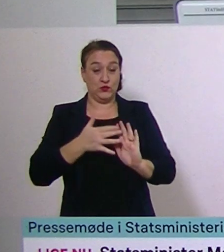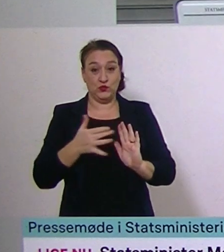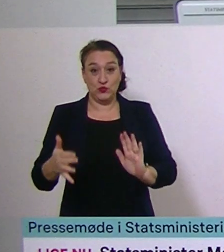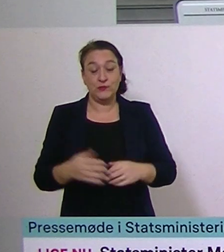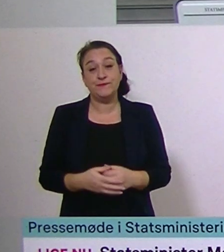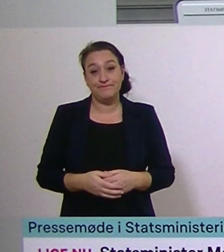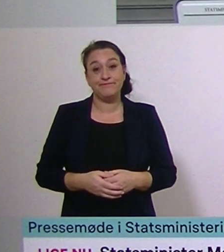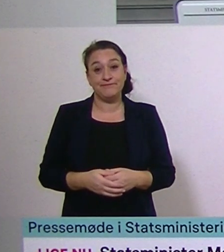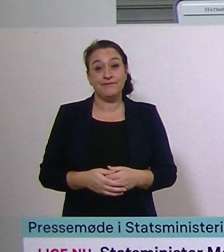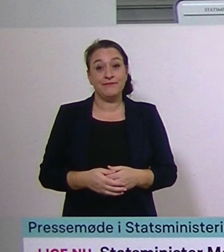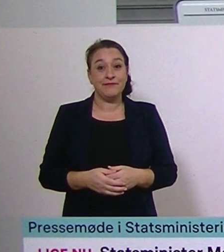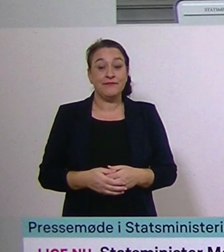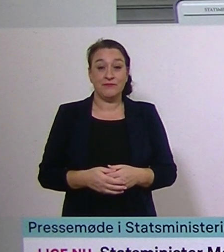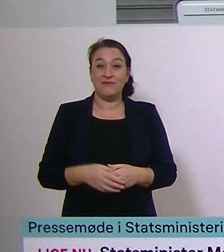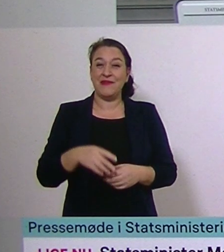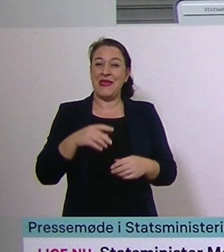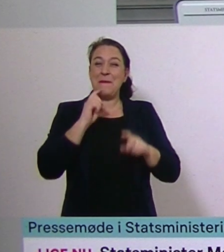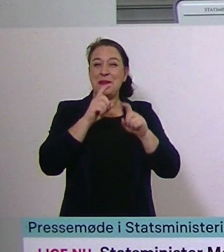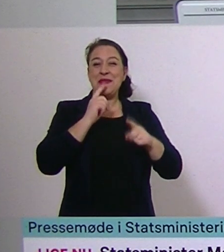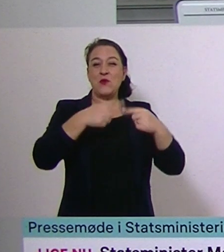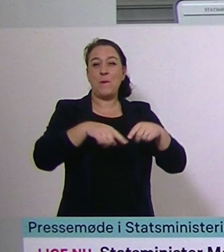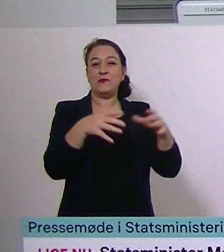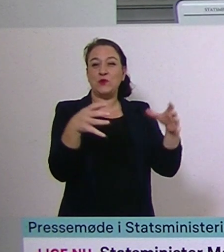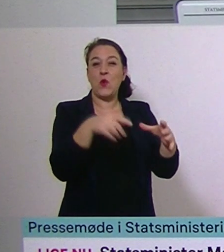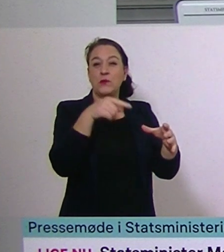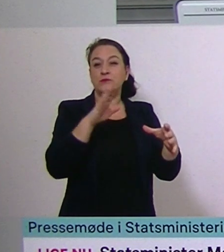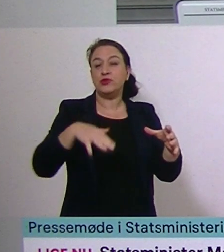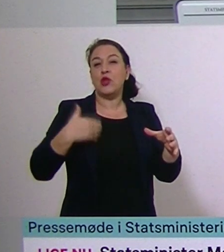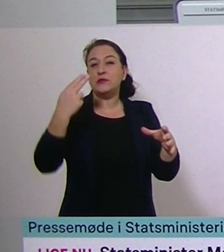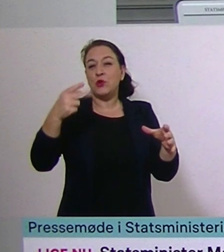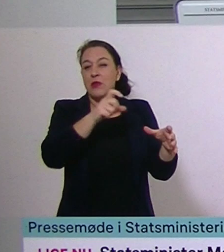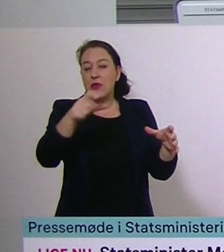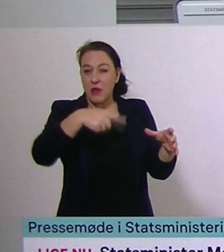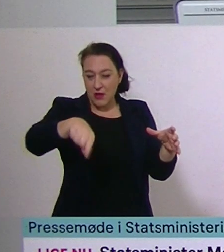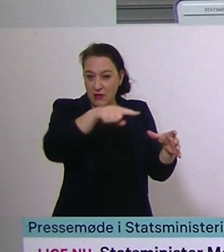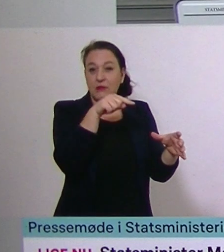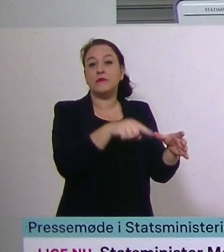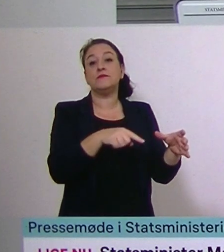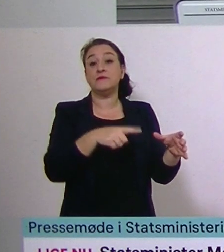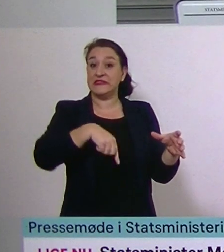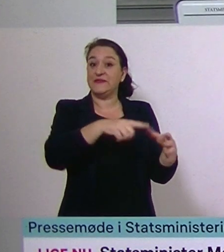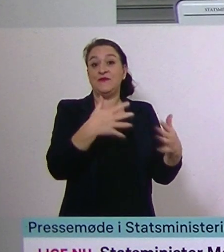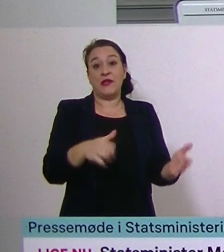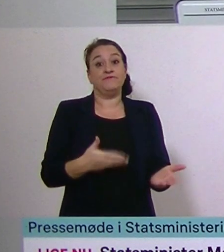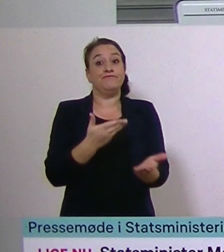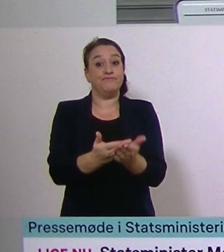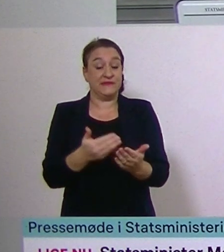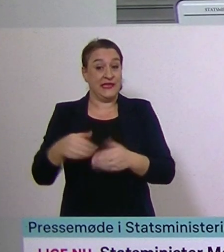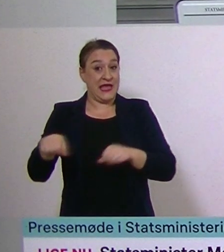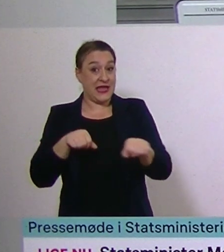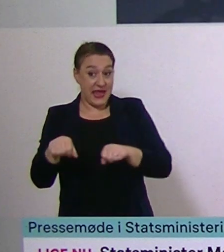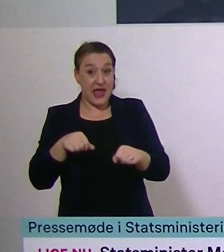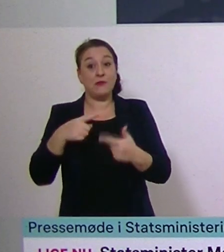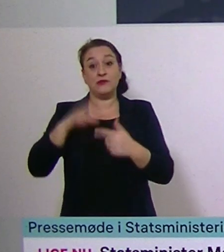Epidemikommissionen, der bl.a. består af sundhedsmyndighederne, har indstillet til regeringen og Folketinget, at corona igen